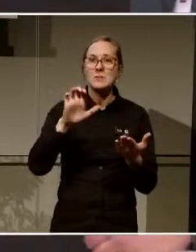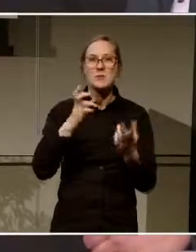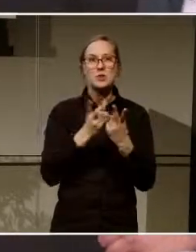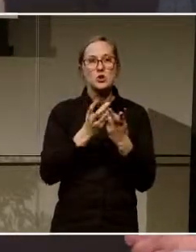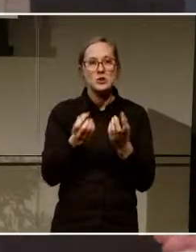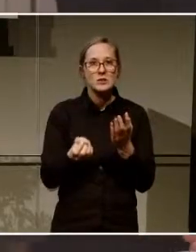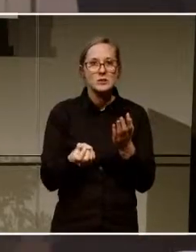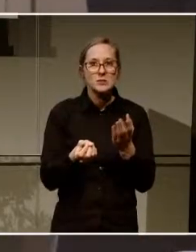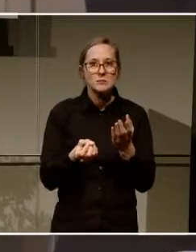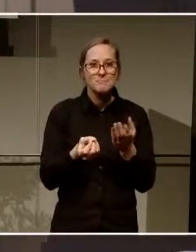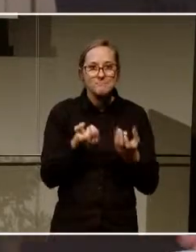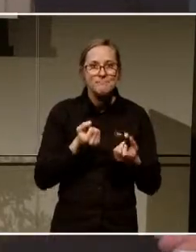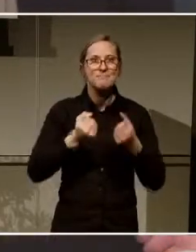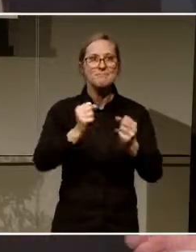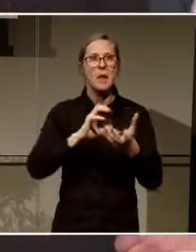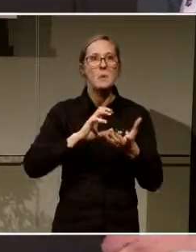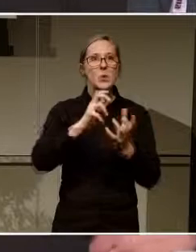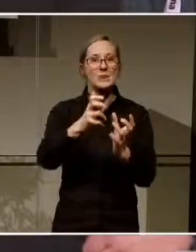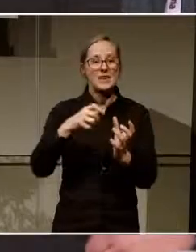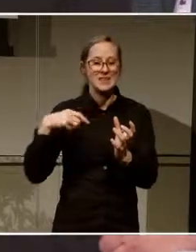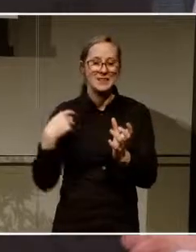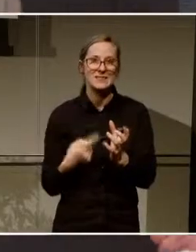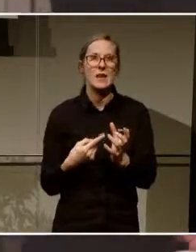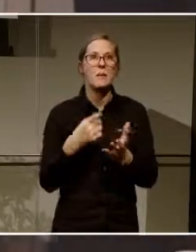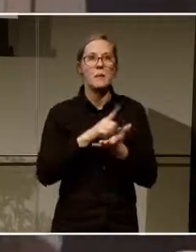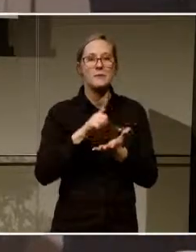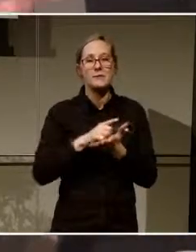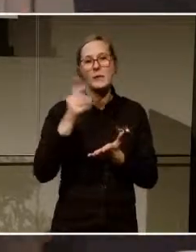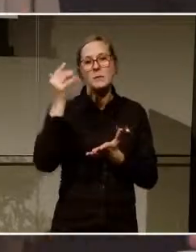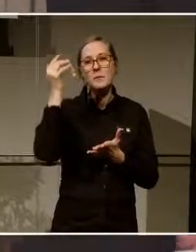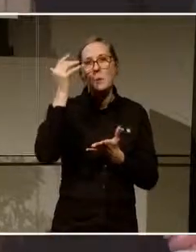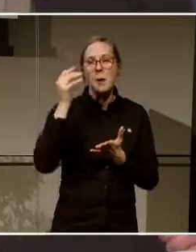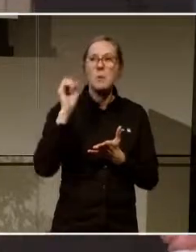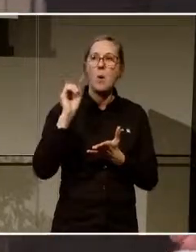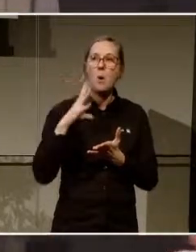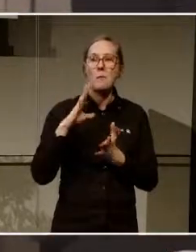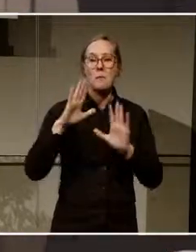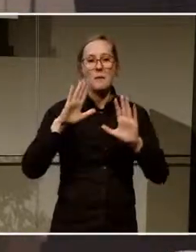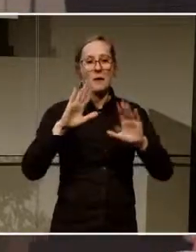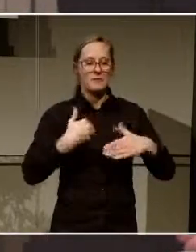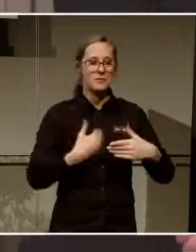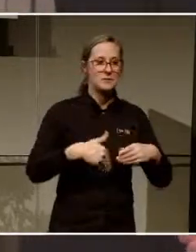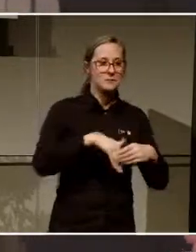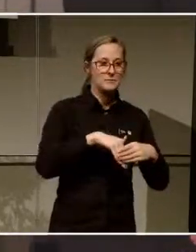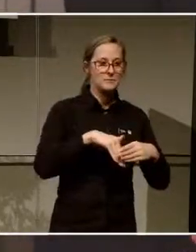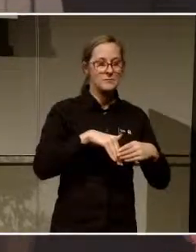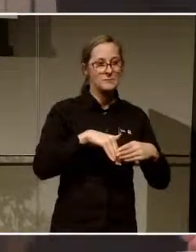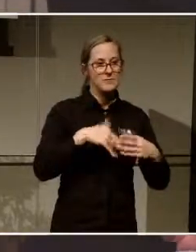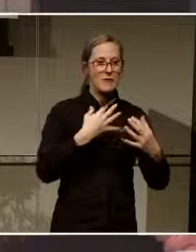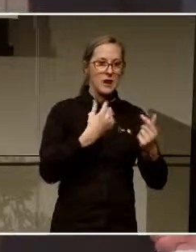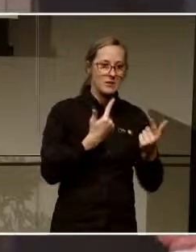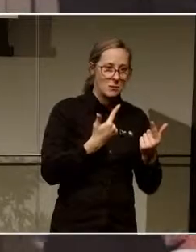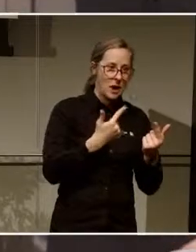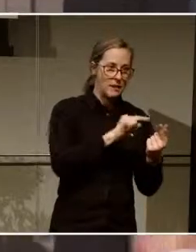igång en process. För det är ju det stora kruxet att åka iväg från sin verksamhet, få en